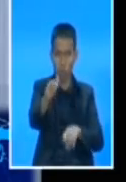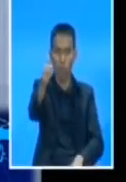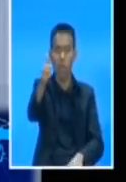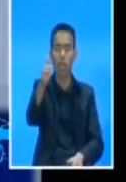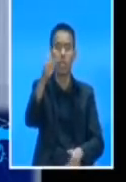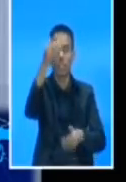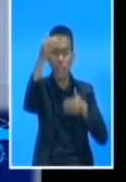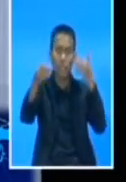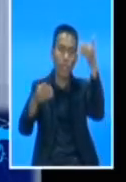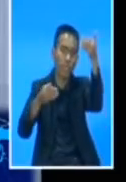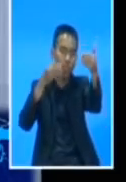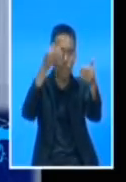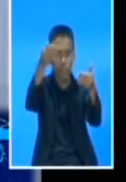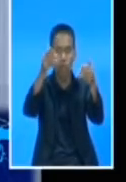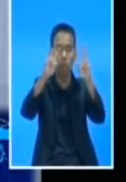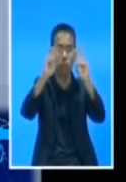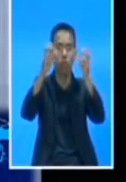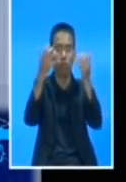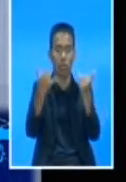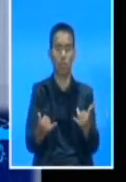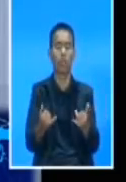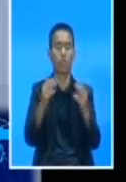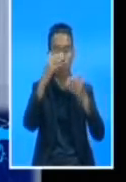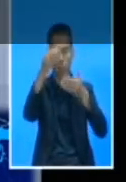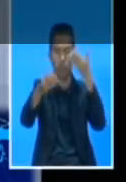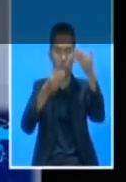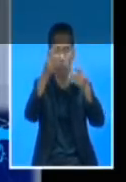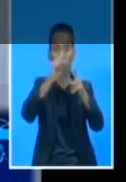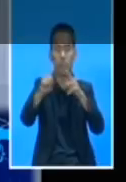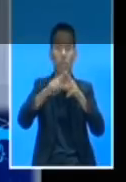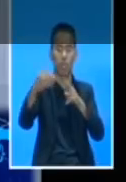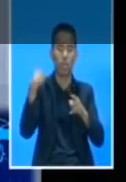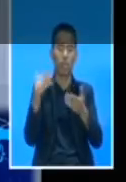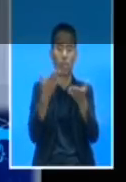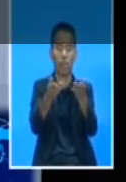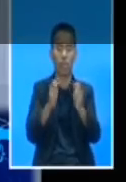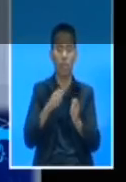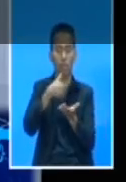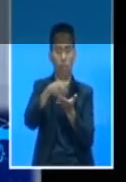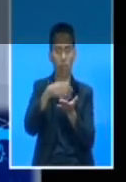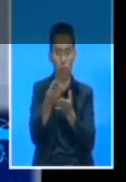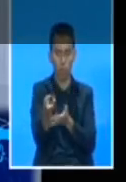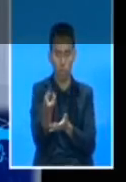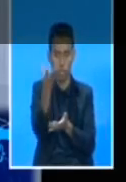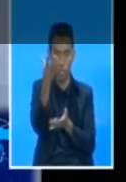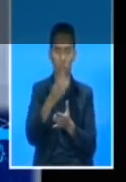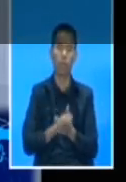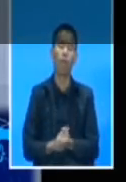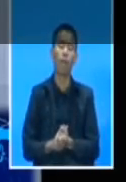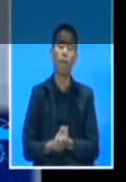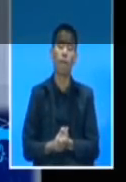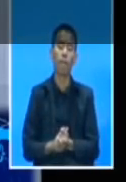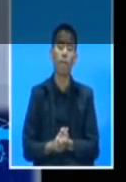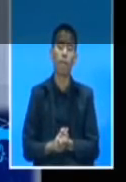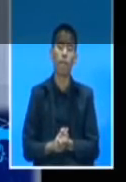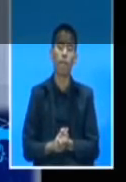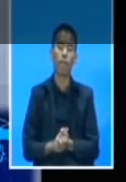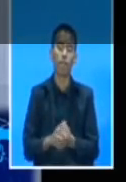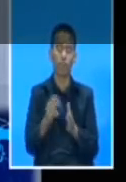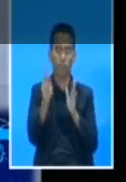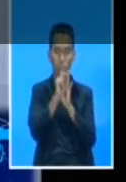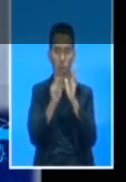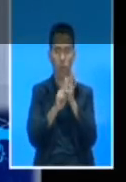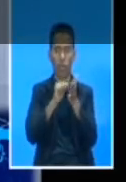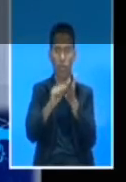กรรมในหัวข้อนี้ก็มีอยู่หลายกิจกรรมครับผมขออนุญาตอ่านนิดนึงครับ ปรับปรุงกฎหมายที่เกี่